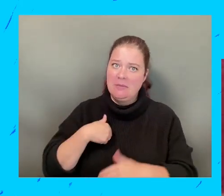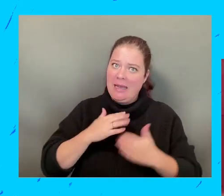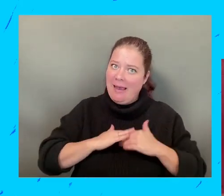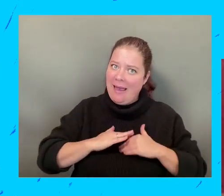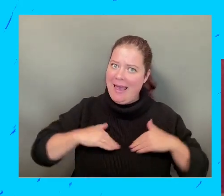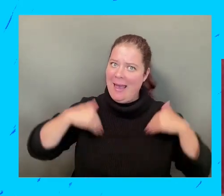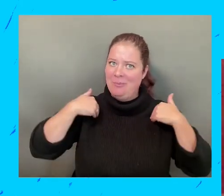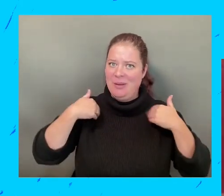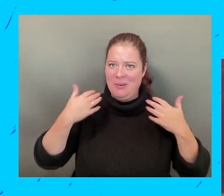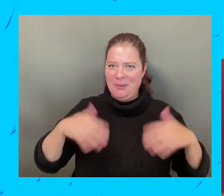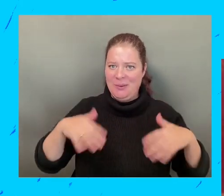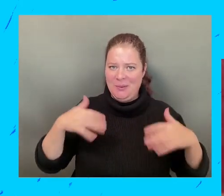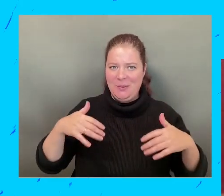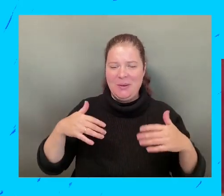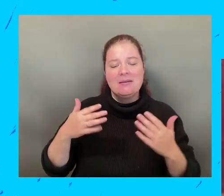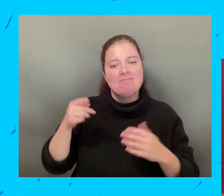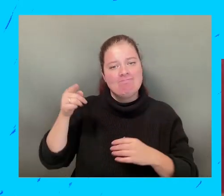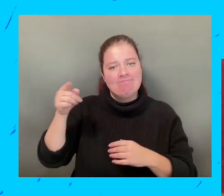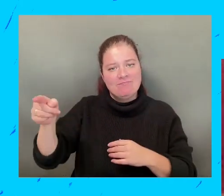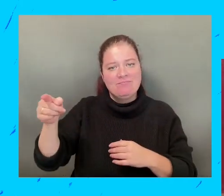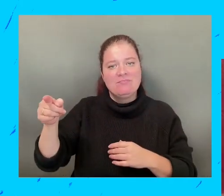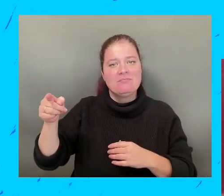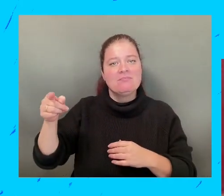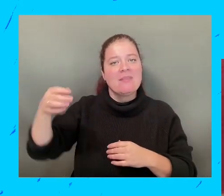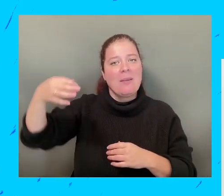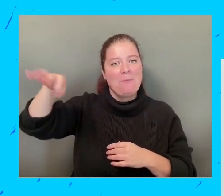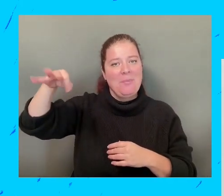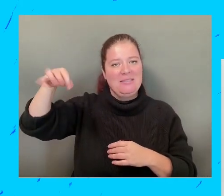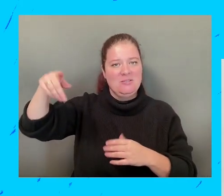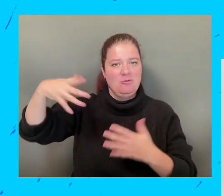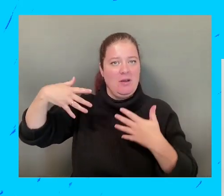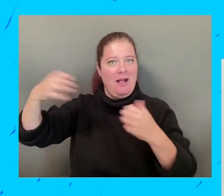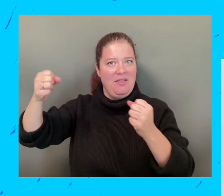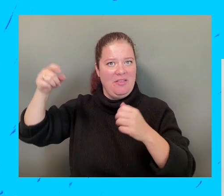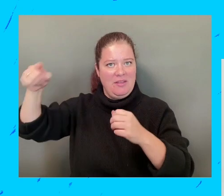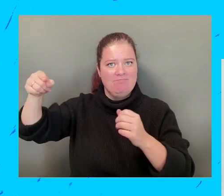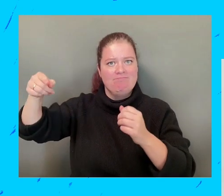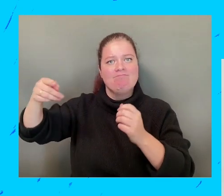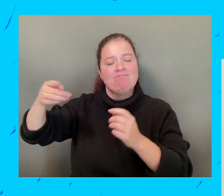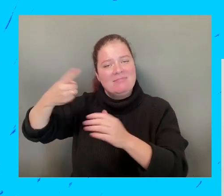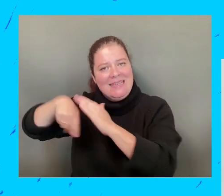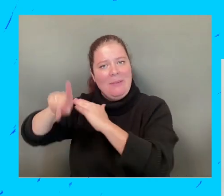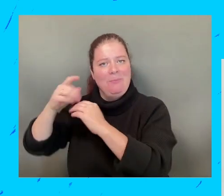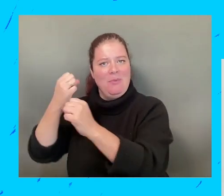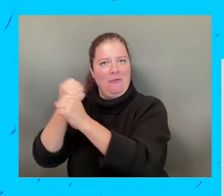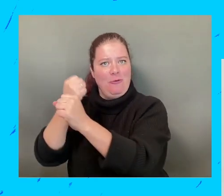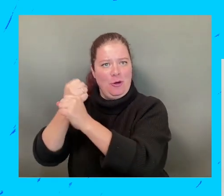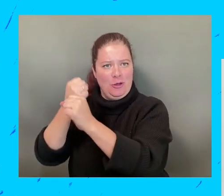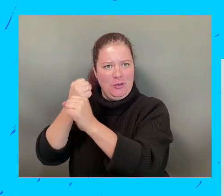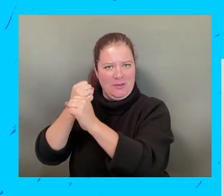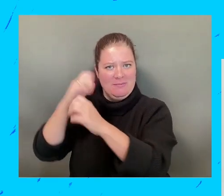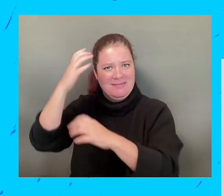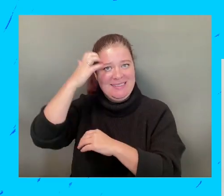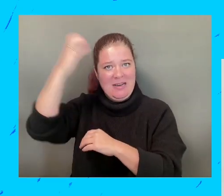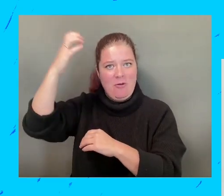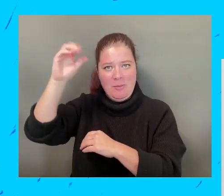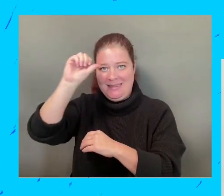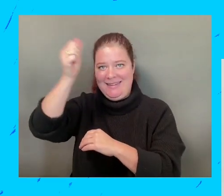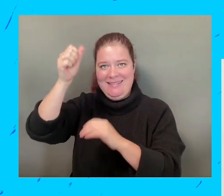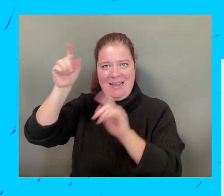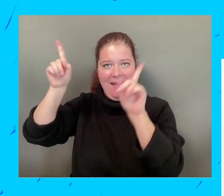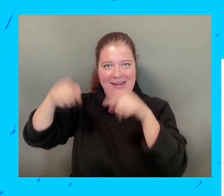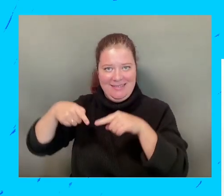je vais vous présenter la responsable pour la santé du gouvernement